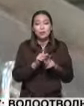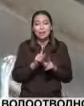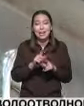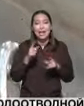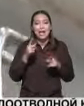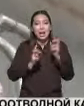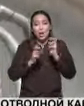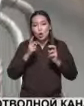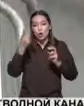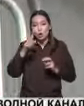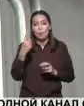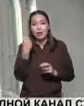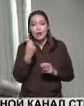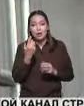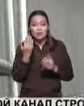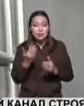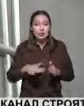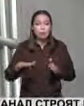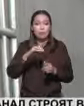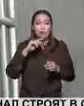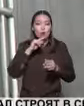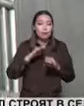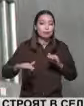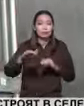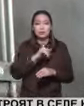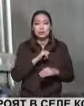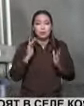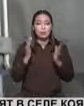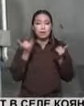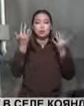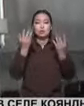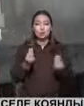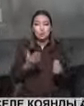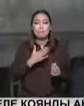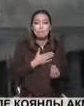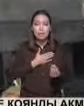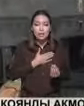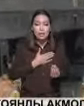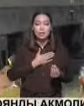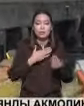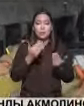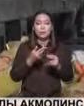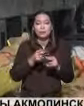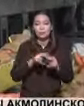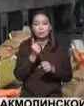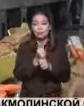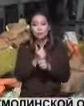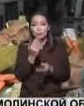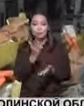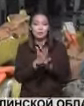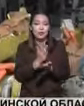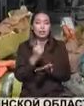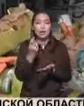номер 1 свободной экономической зоны Астана Новый Город. В данный момент мы на заводе электровозов, который является